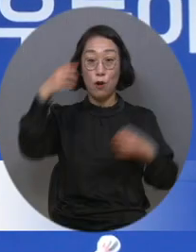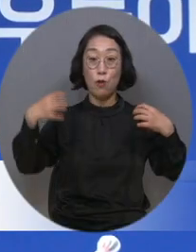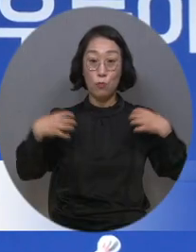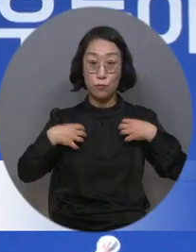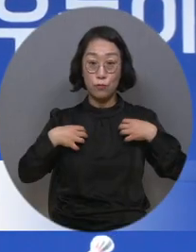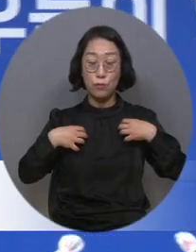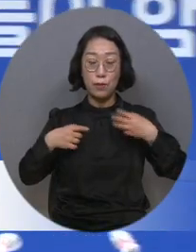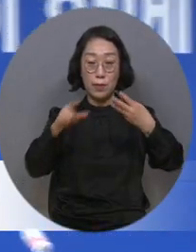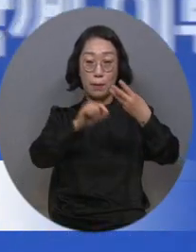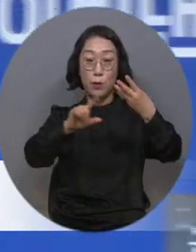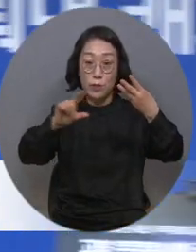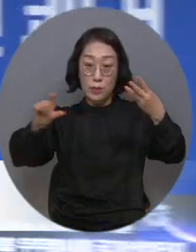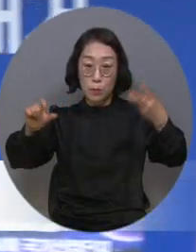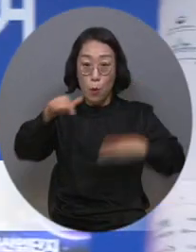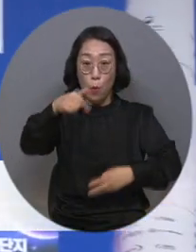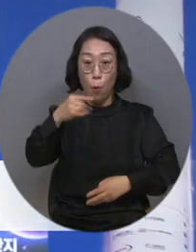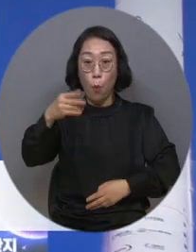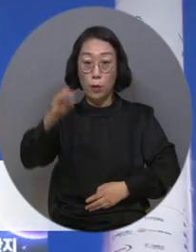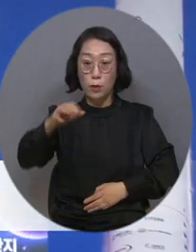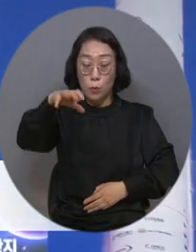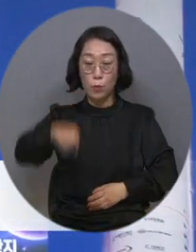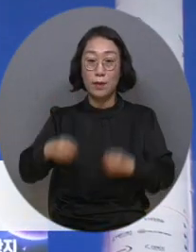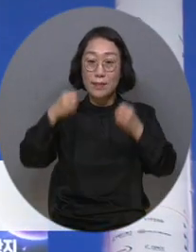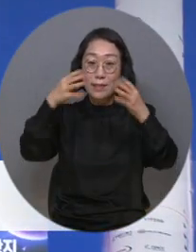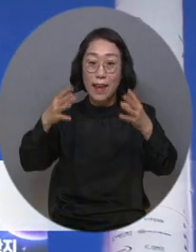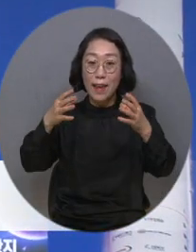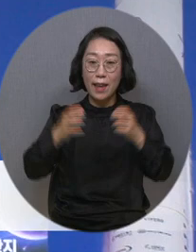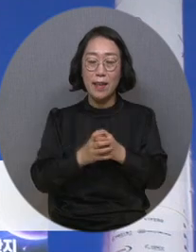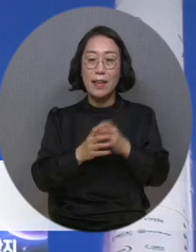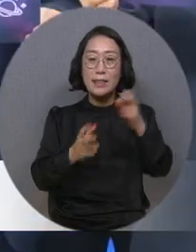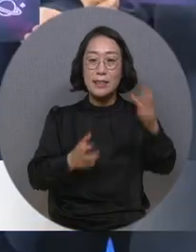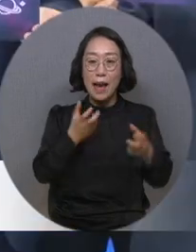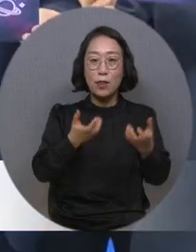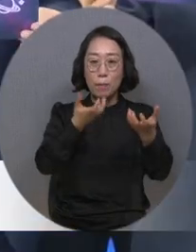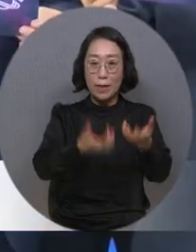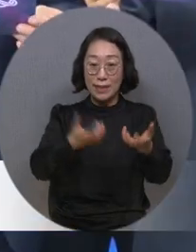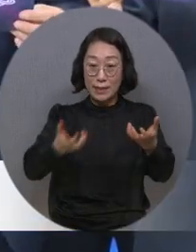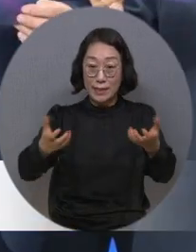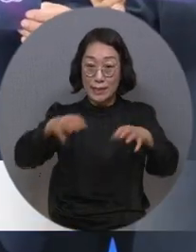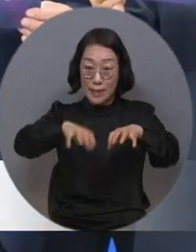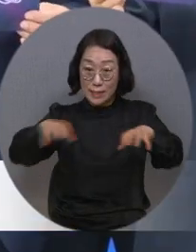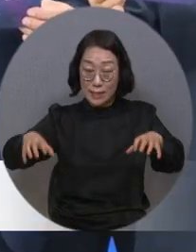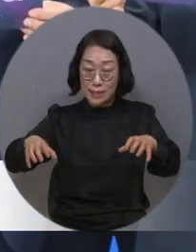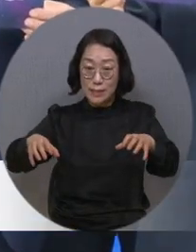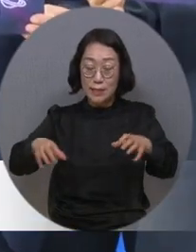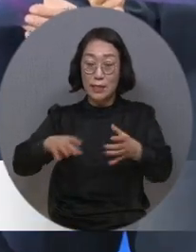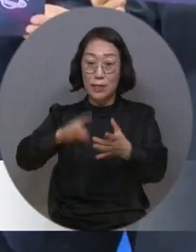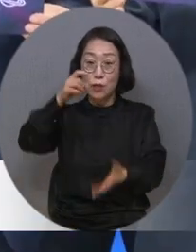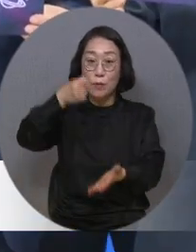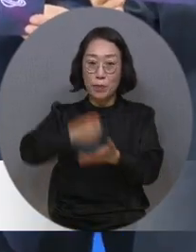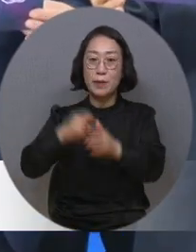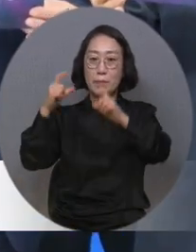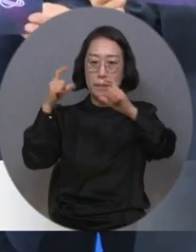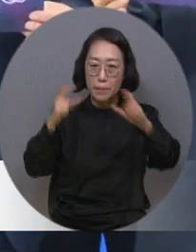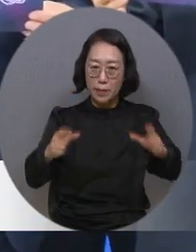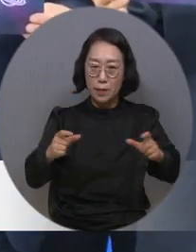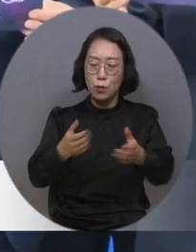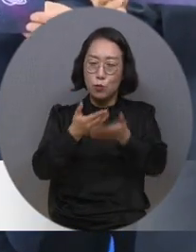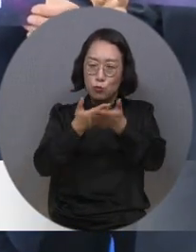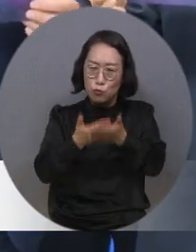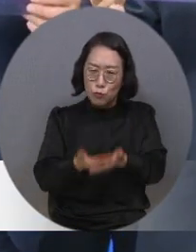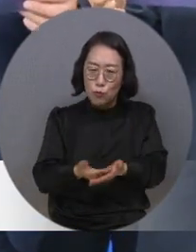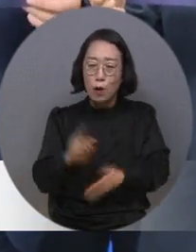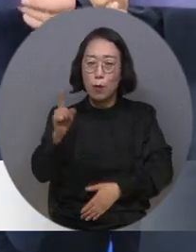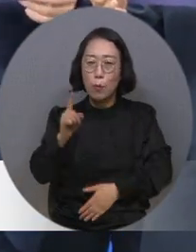국토교통부는 지난 15일 고흥군을 신규 국가산업단지인 우주발사체 국가산업단지로 최종 지정했다고 밝혀 핵심 전략